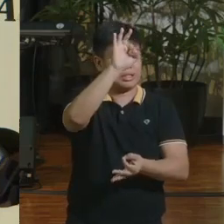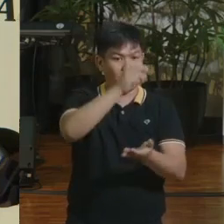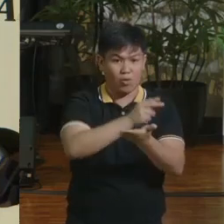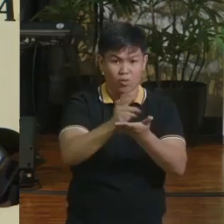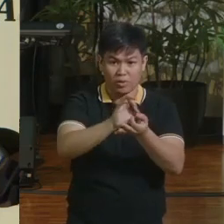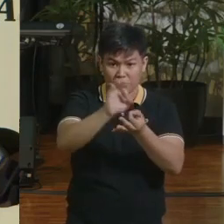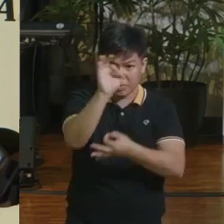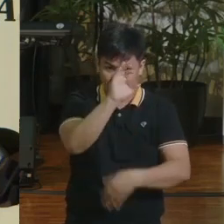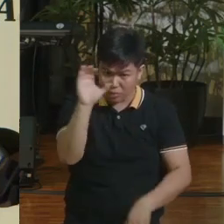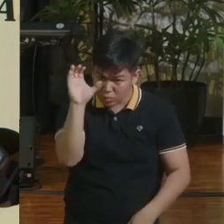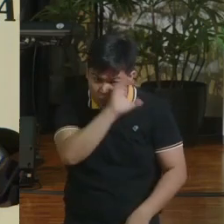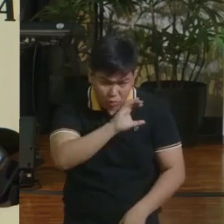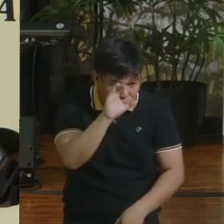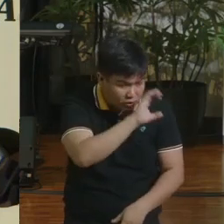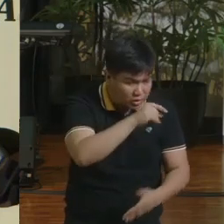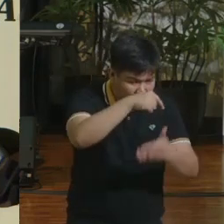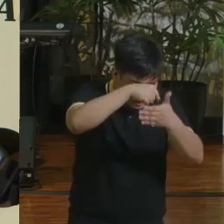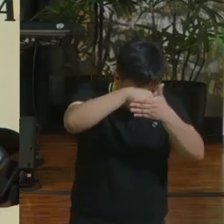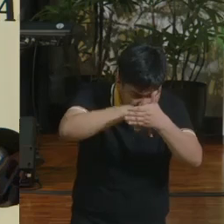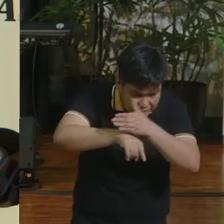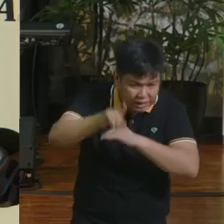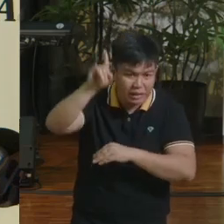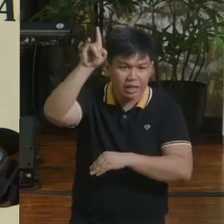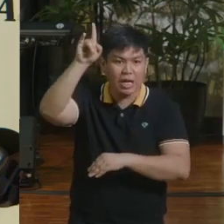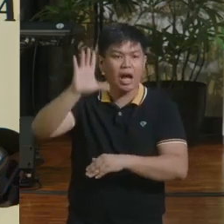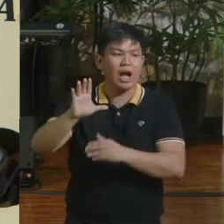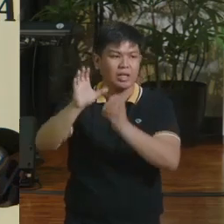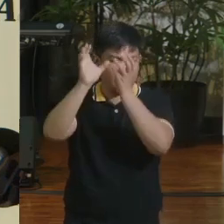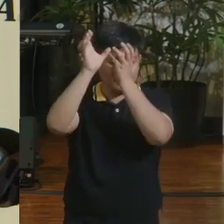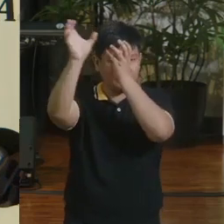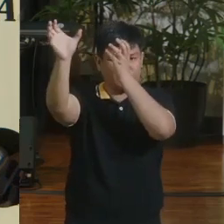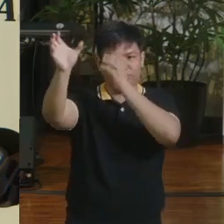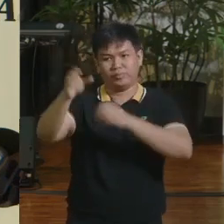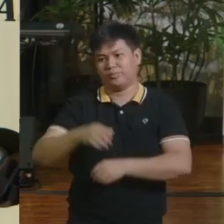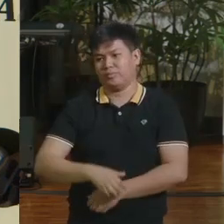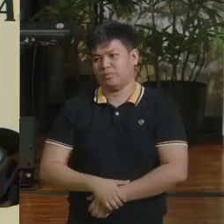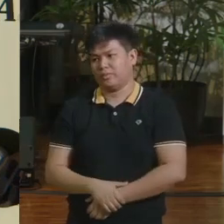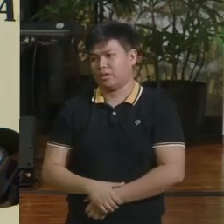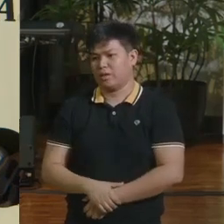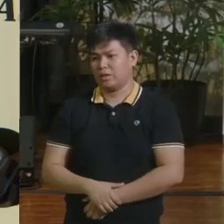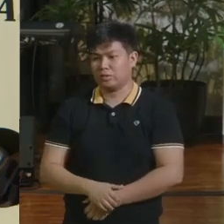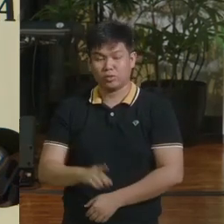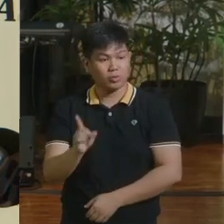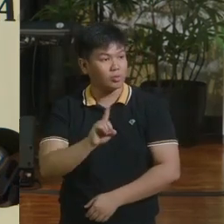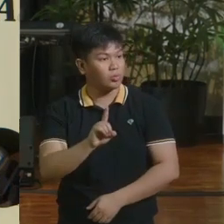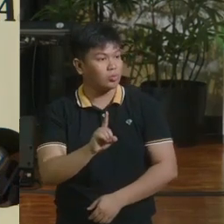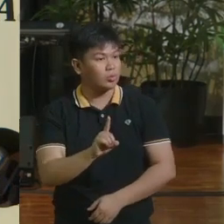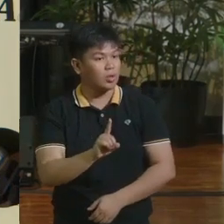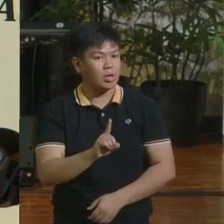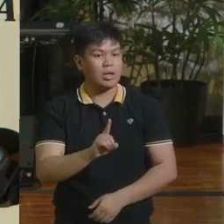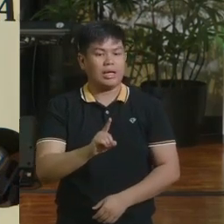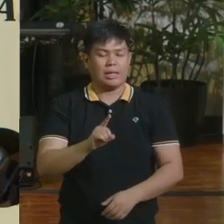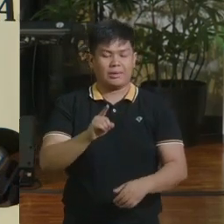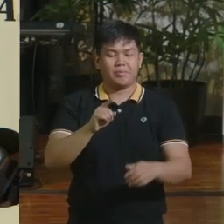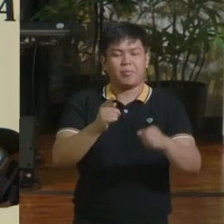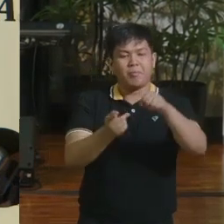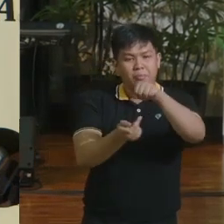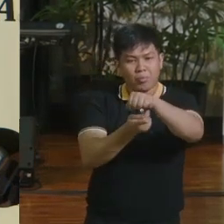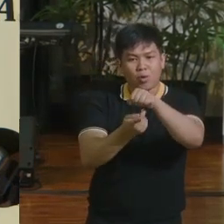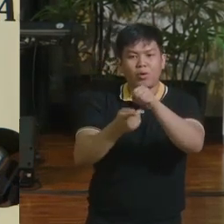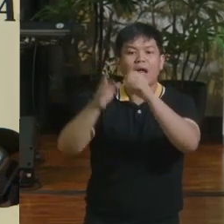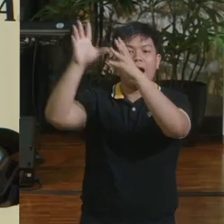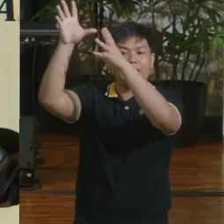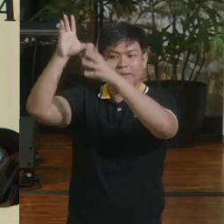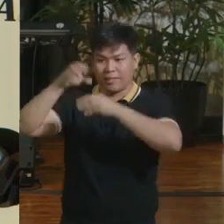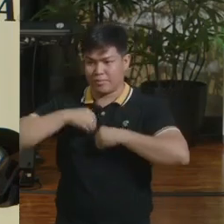everything, even the depths of God. So yung kanyang tinanggap, ay tinanggap niya sa